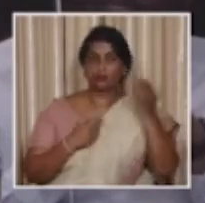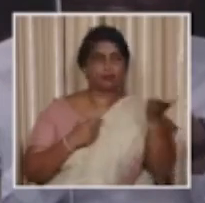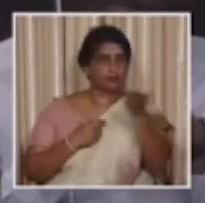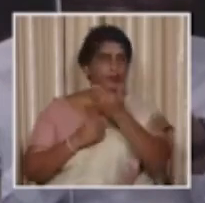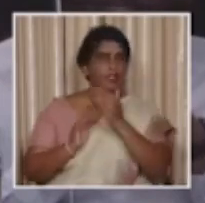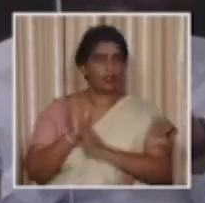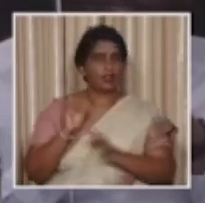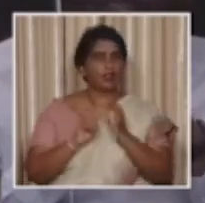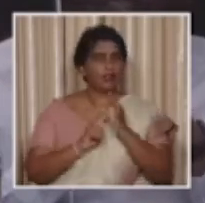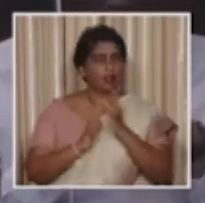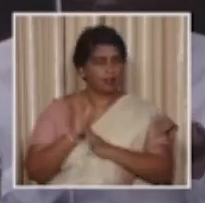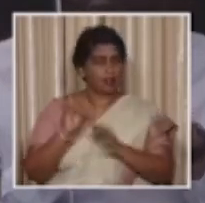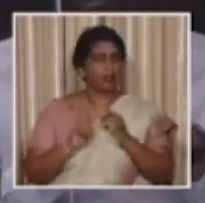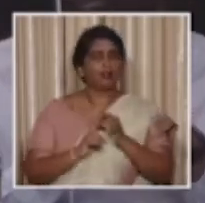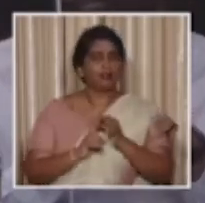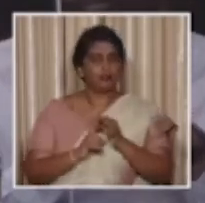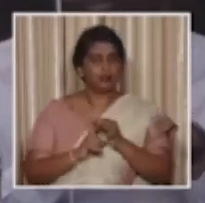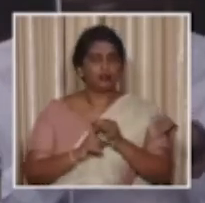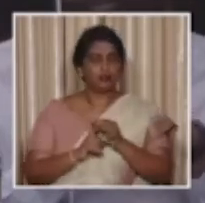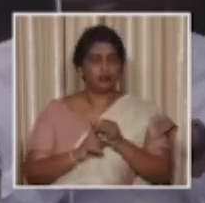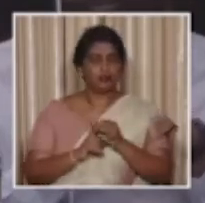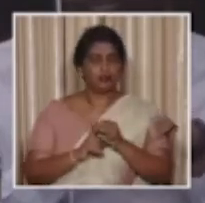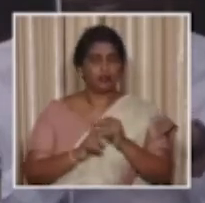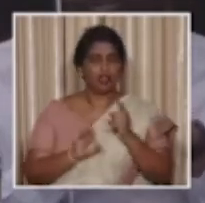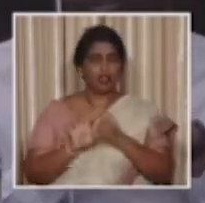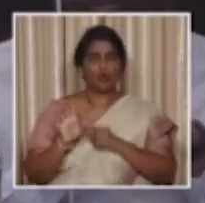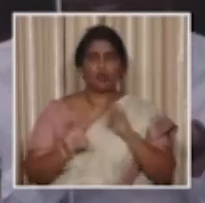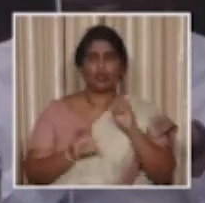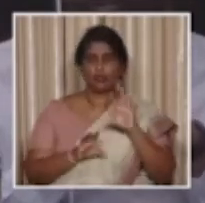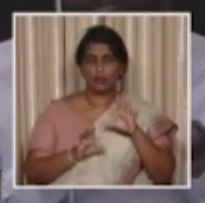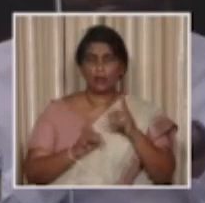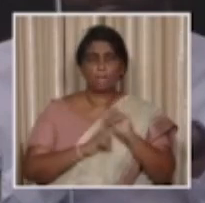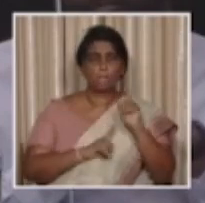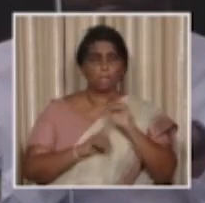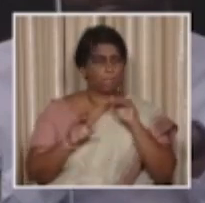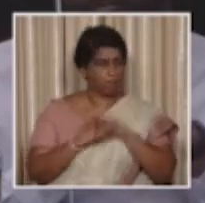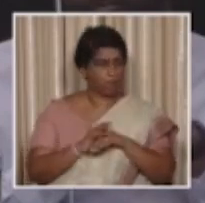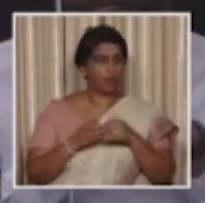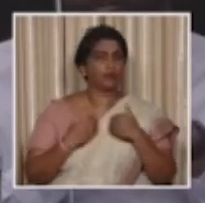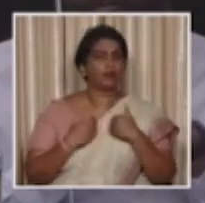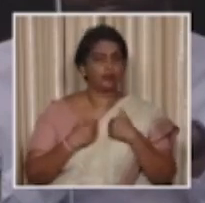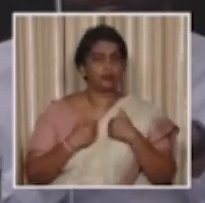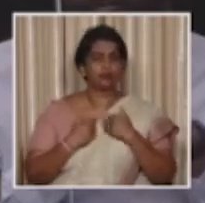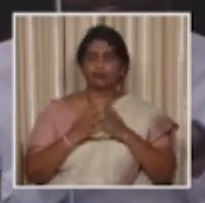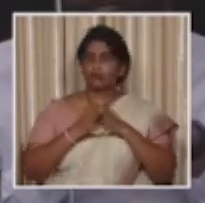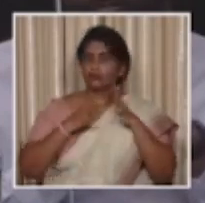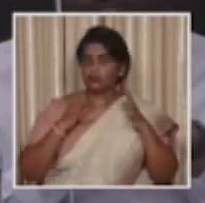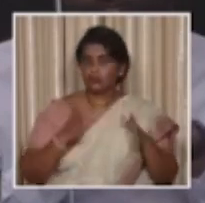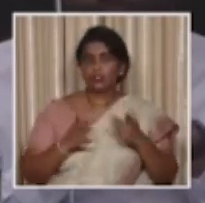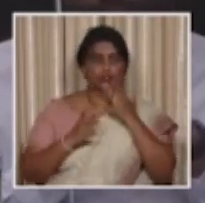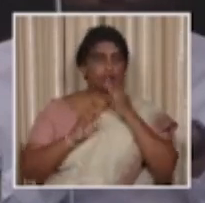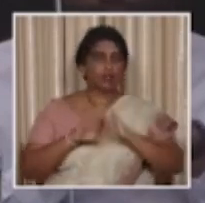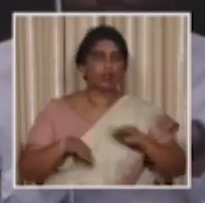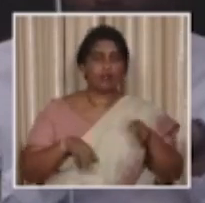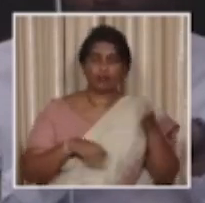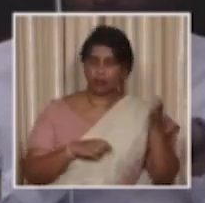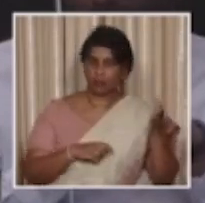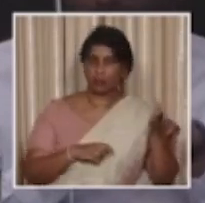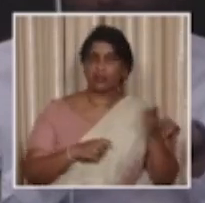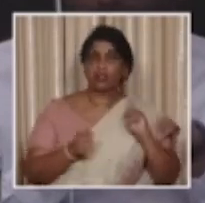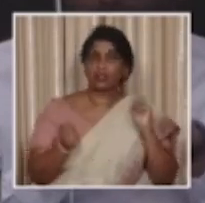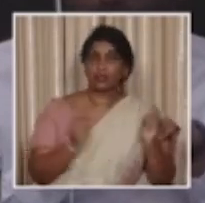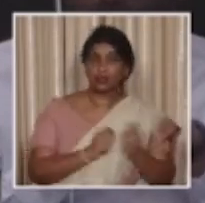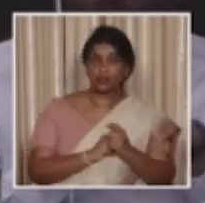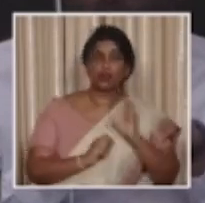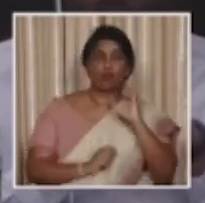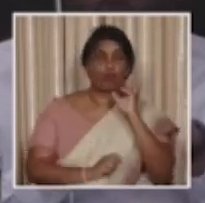මැති ඇමතුරු ගාවට මගේ දැන් අවුරුදු 35ක් මේ පාර්ලිමේන්තුවේ අනන්ත අප්‍රමාණ පාසල් දරුවෝ ඉන්නවා ක්‍රිකට්